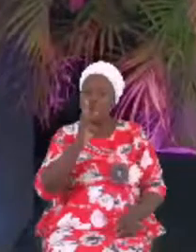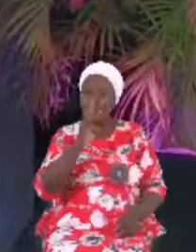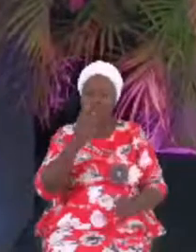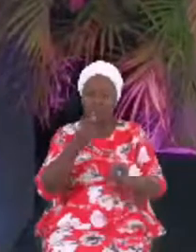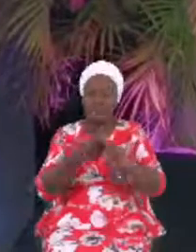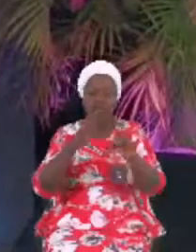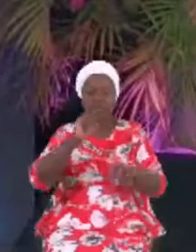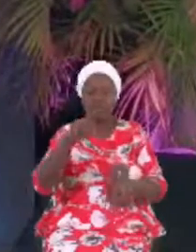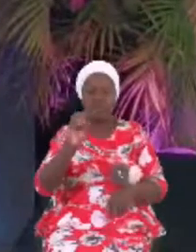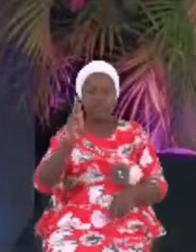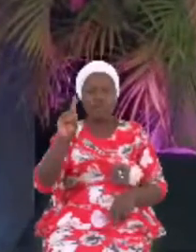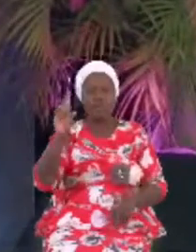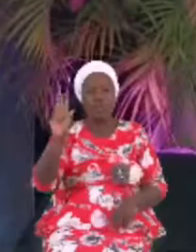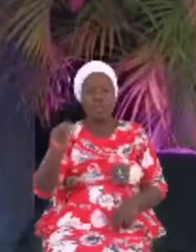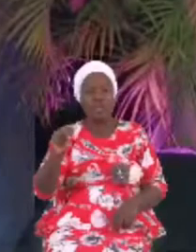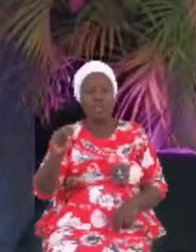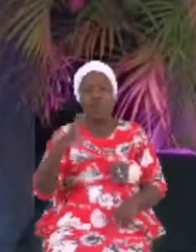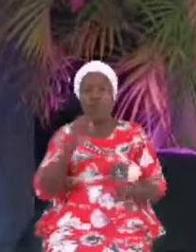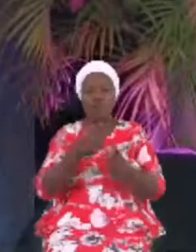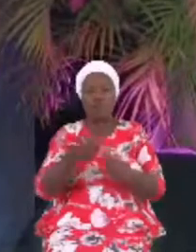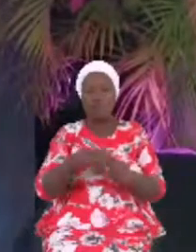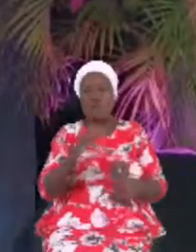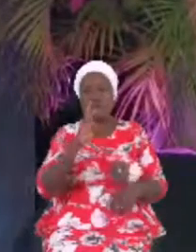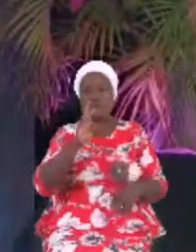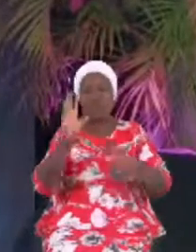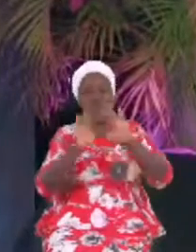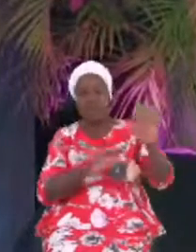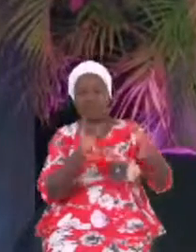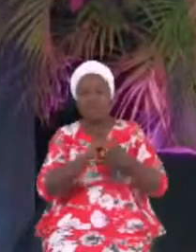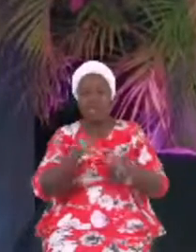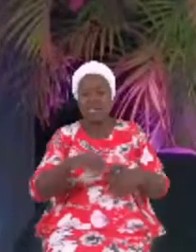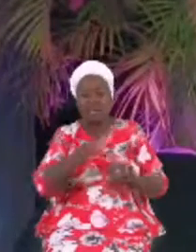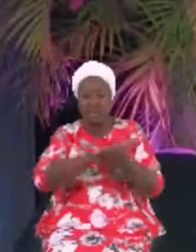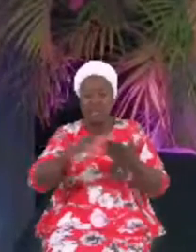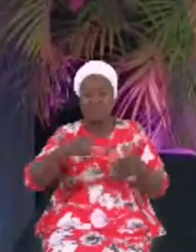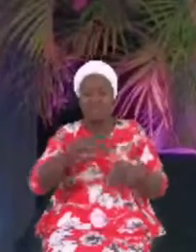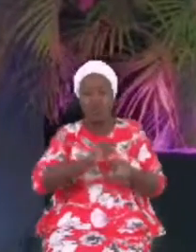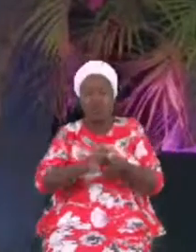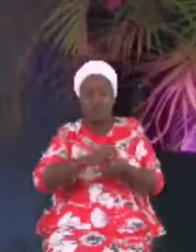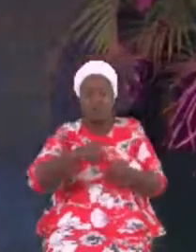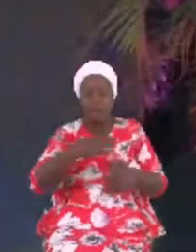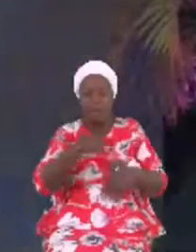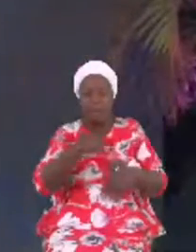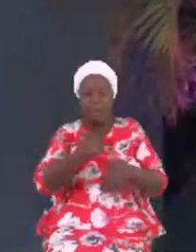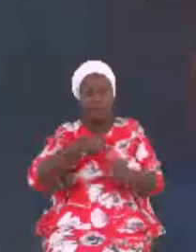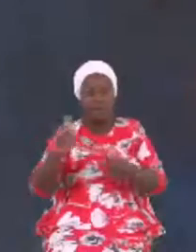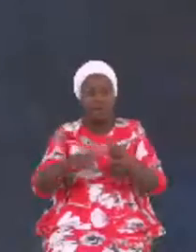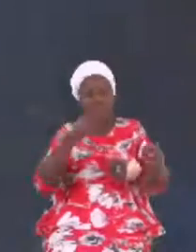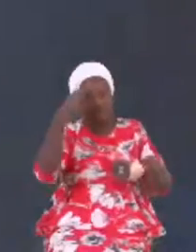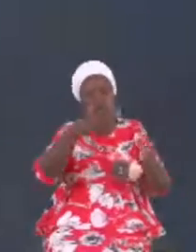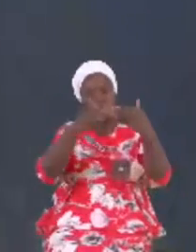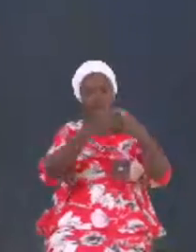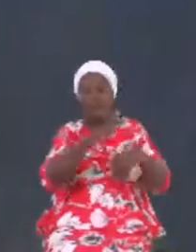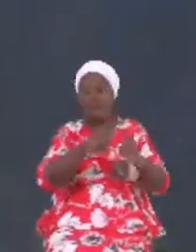d'eau d'une rivière qui peut me purifier, me laver et me rendre prêt pour le ciel. Mais je sais,